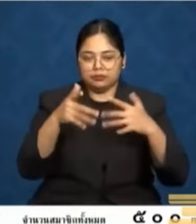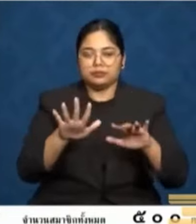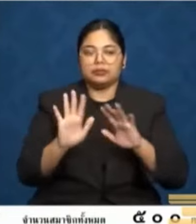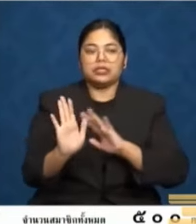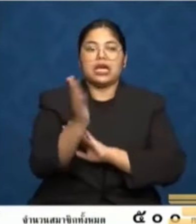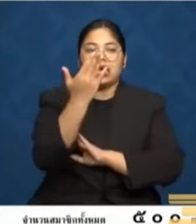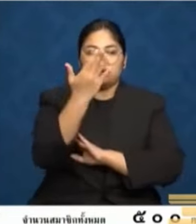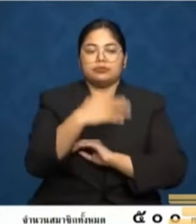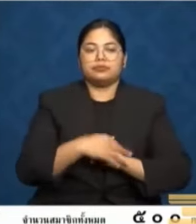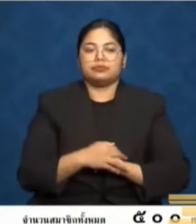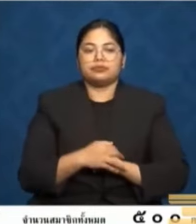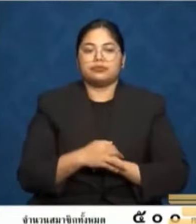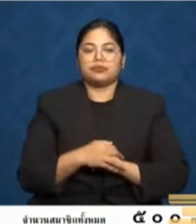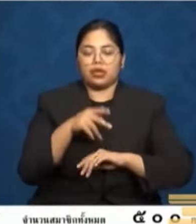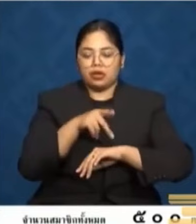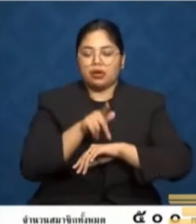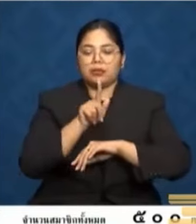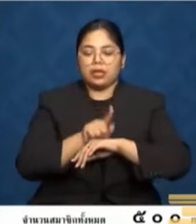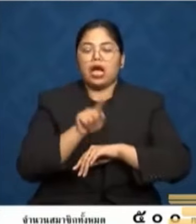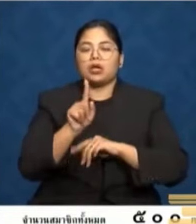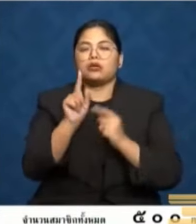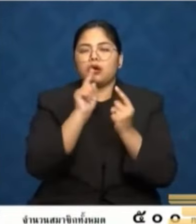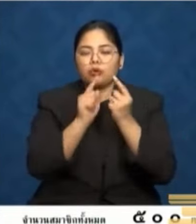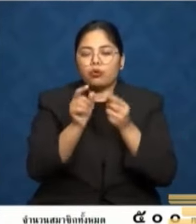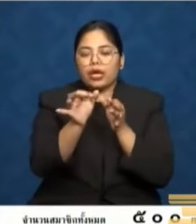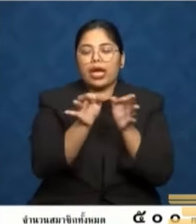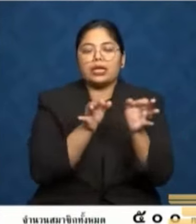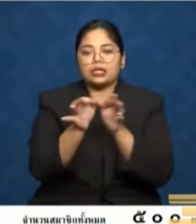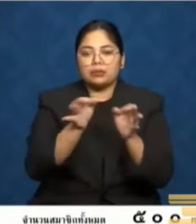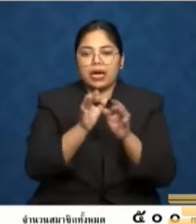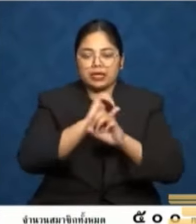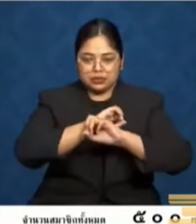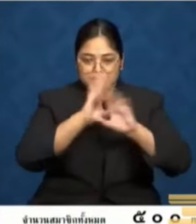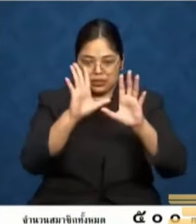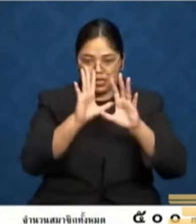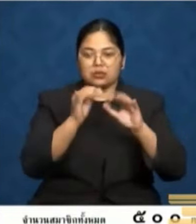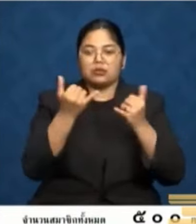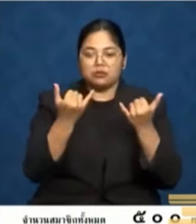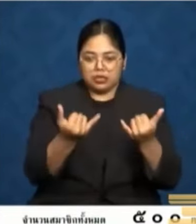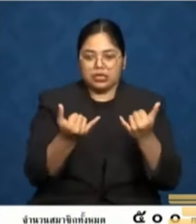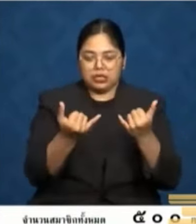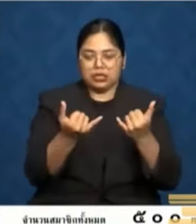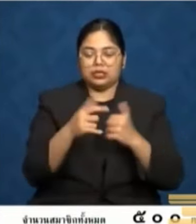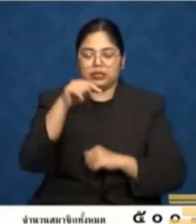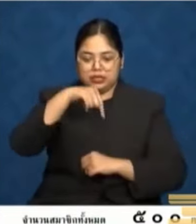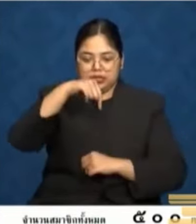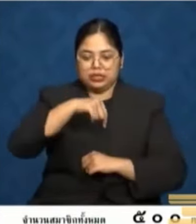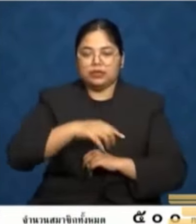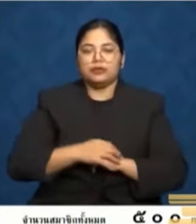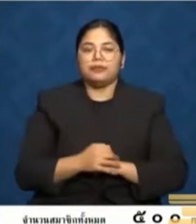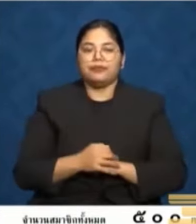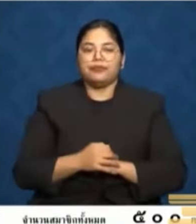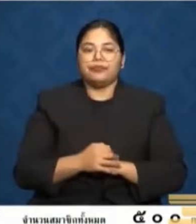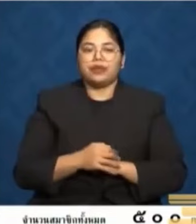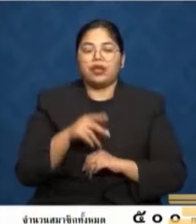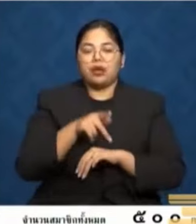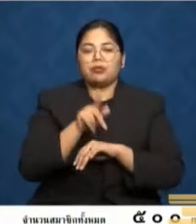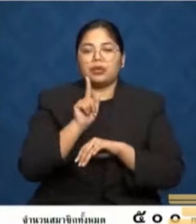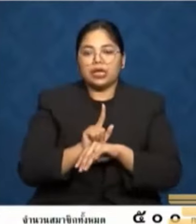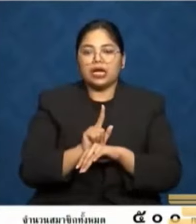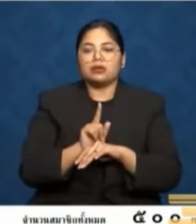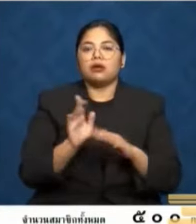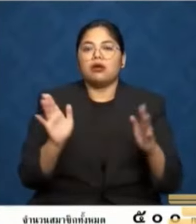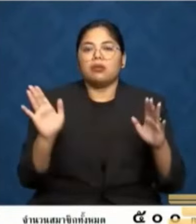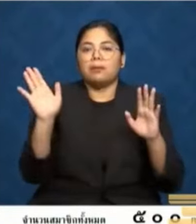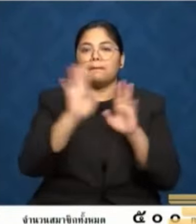ผมอยากให้าสท่านประธานได้ทำความชี้แจงเข้าใจในสภาแห่งนี้เพราะว่าประธานก็ถือว่าเป็นประธานของ